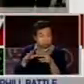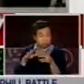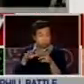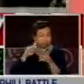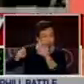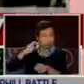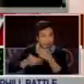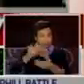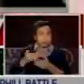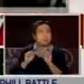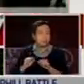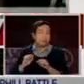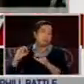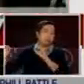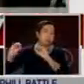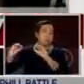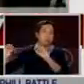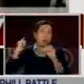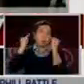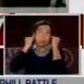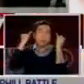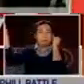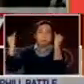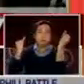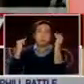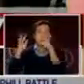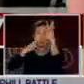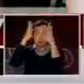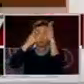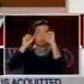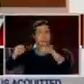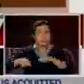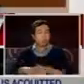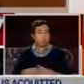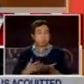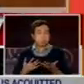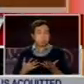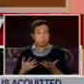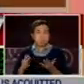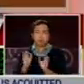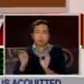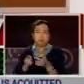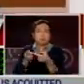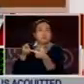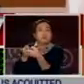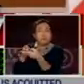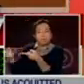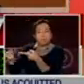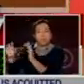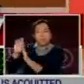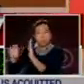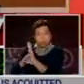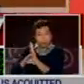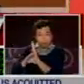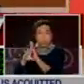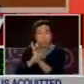Kundi kanya-kanya ng isipan. There is no conflict between the Constitution and the Foreign